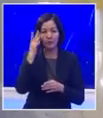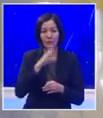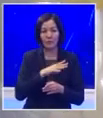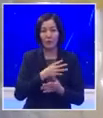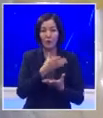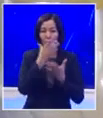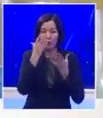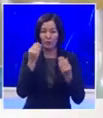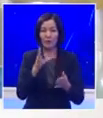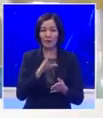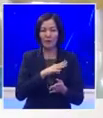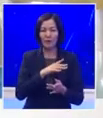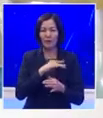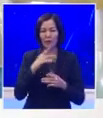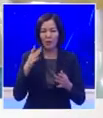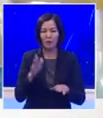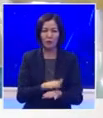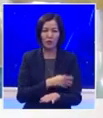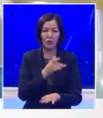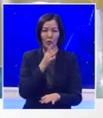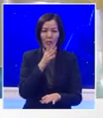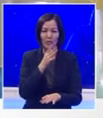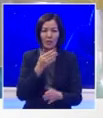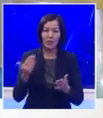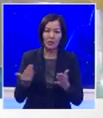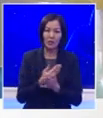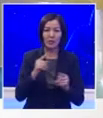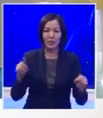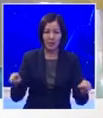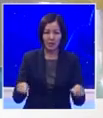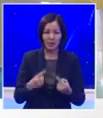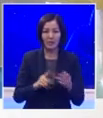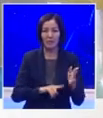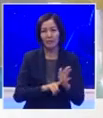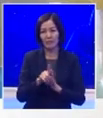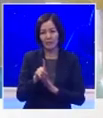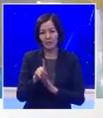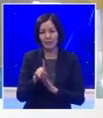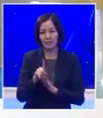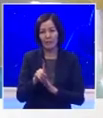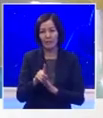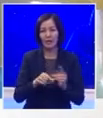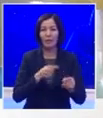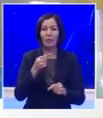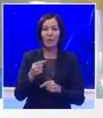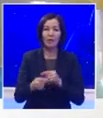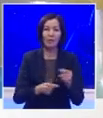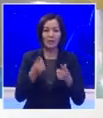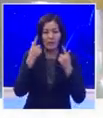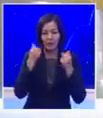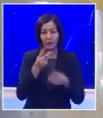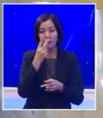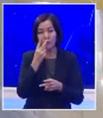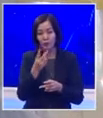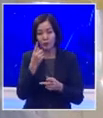қалып жатты. Көп уақыттан бері енді жаңадан жаңғыртып жатыр. Мына арттағы болашақ жеткіншектер осында біліп жүрсін, көріп